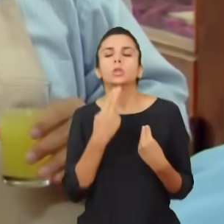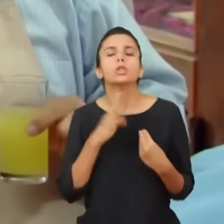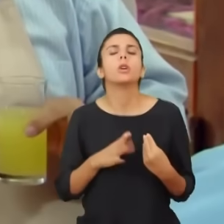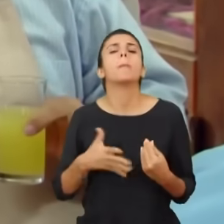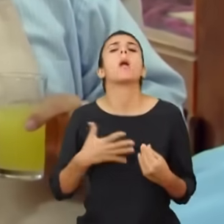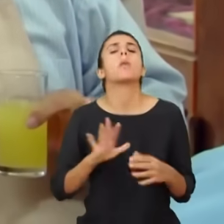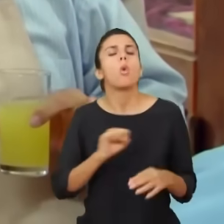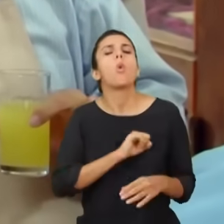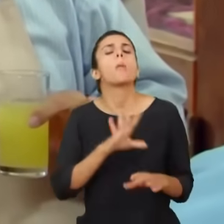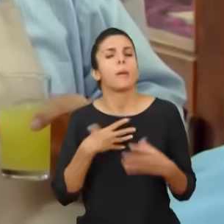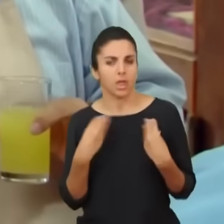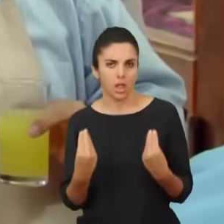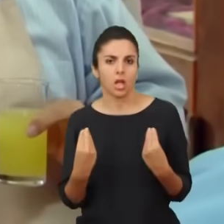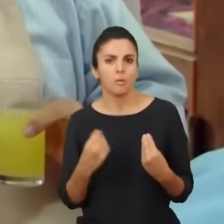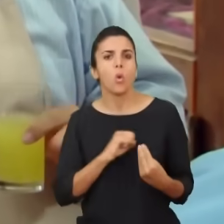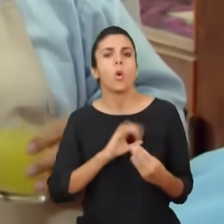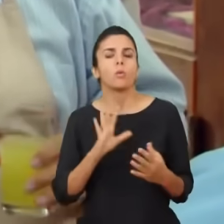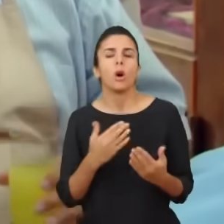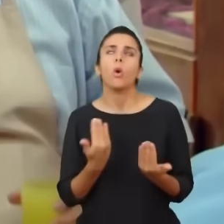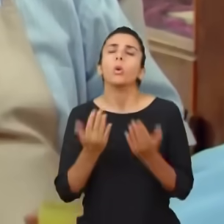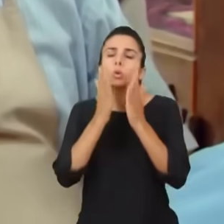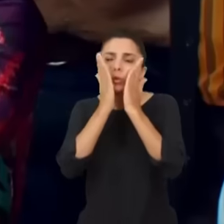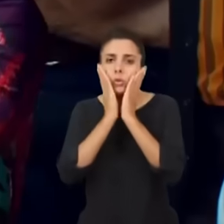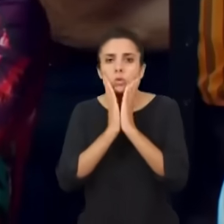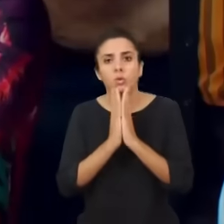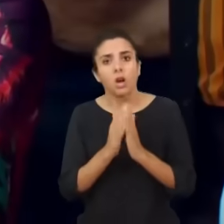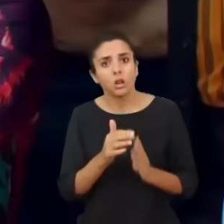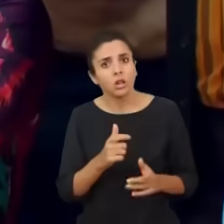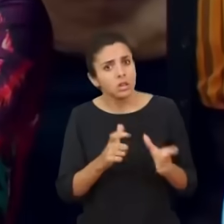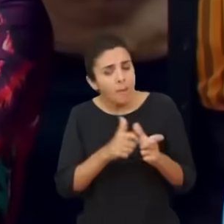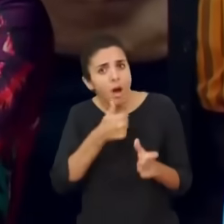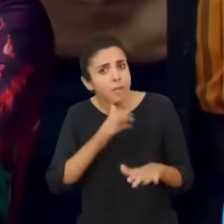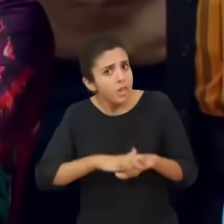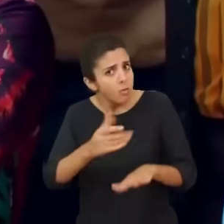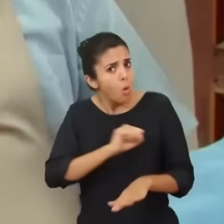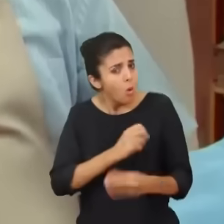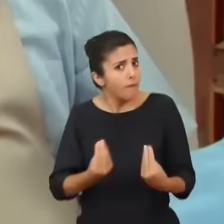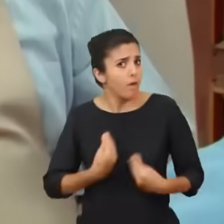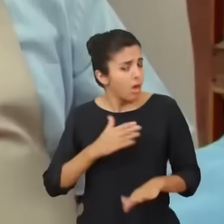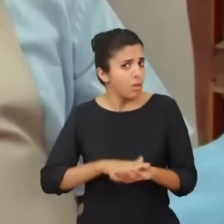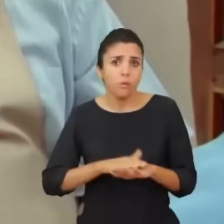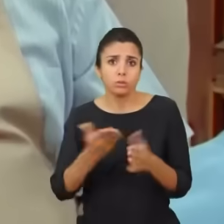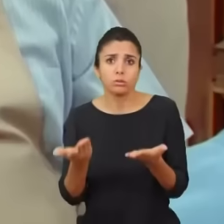Hiç merak etme. Korkma, tamam, geçti. Oh, çok şükür. Sami abi ne yapıyorsun be ya? Korkutuyorsun bizi ya.